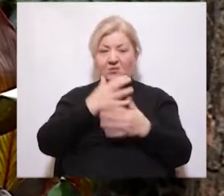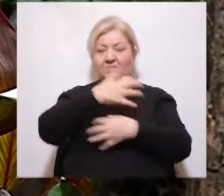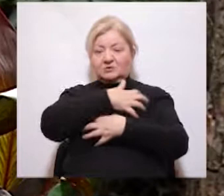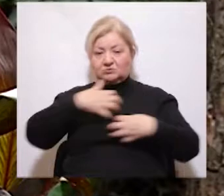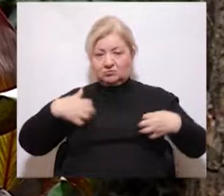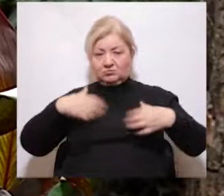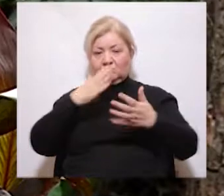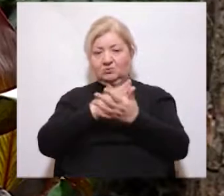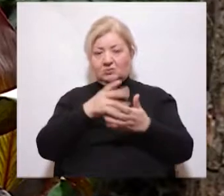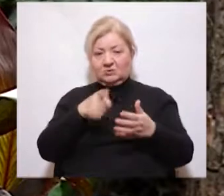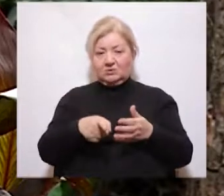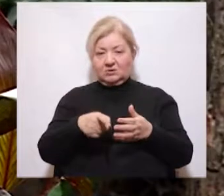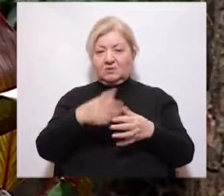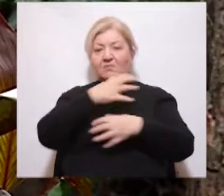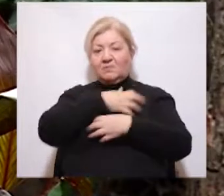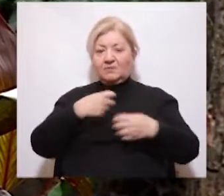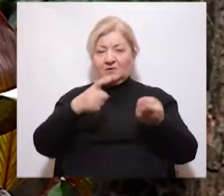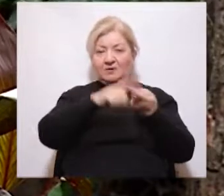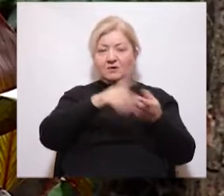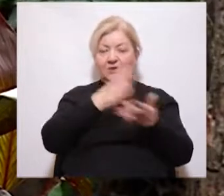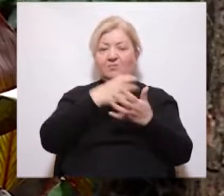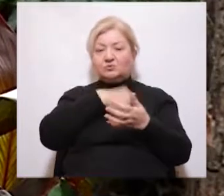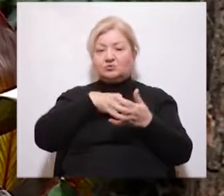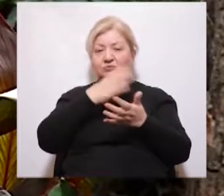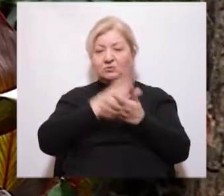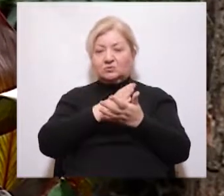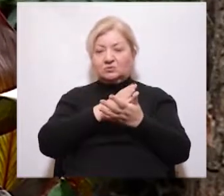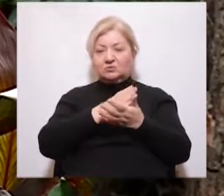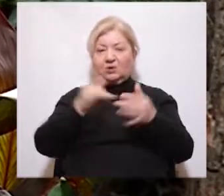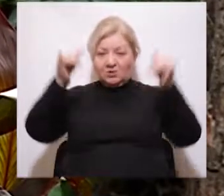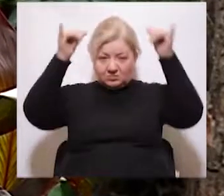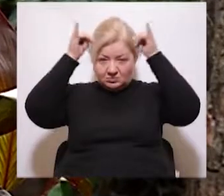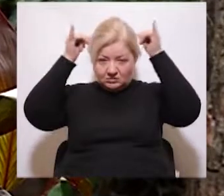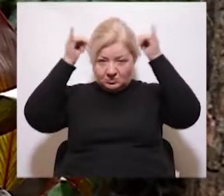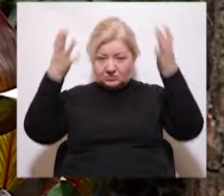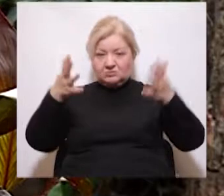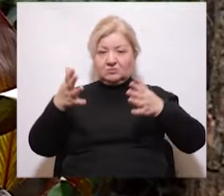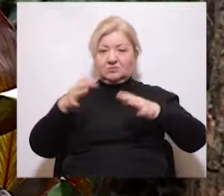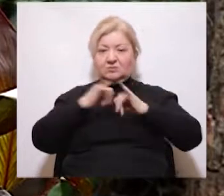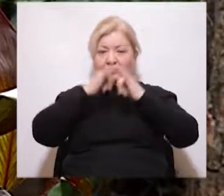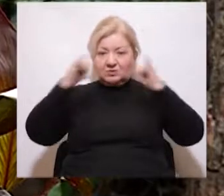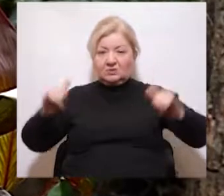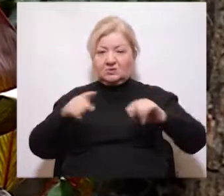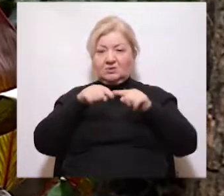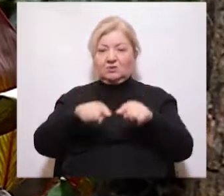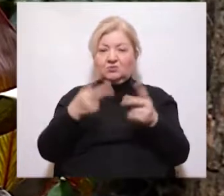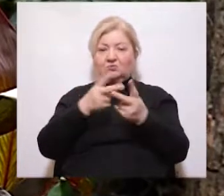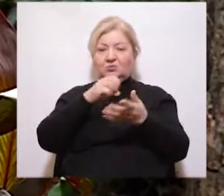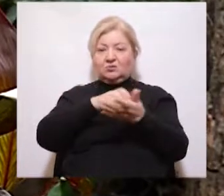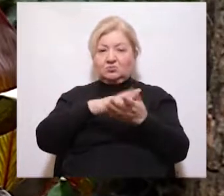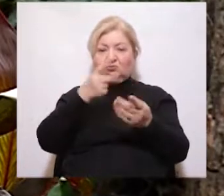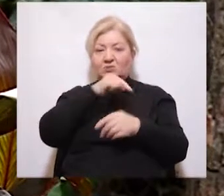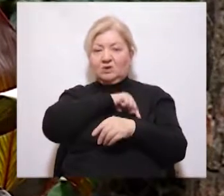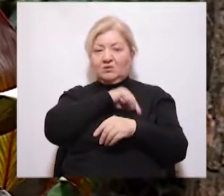შემდეგი დარგი გახლავთ მეცხოველეობა. მეცხოველეობის მხრივ მნიშვნელოვანი არის მსხვილფეხარქოსანი პირუტყვის მოშენება. აქვე უნდა